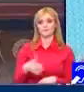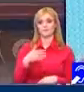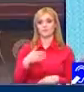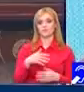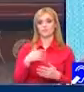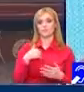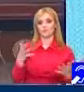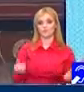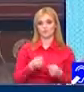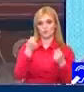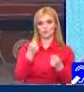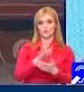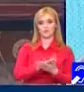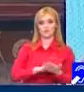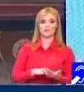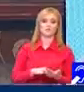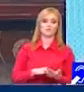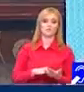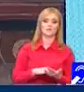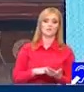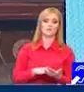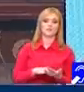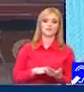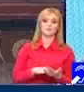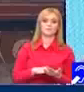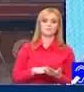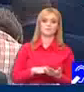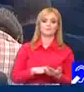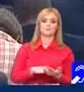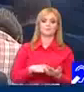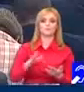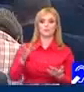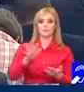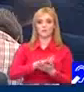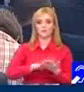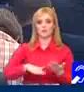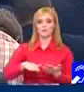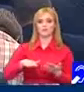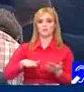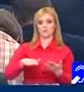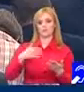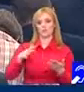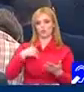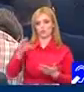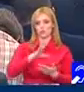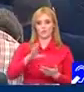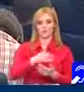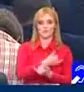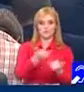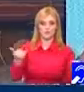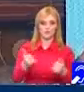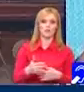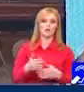în continuare implementarea strategiei de descentralizare în conformitate cu Carta Europeană. Trebuie să asigurăm